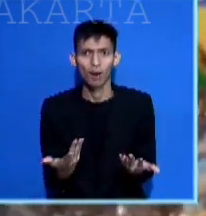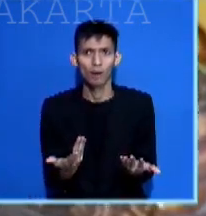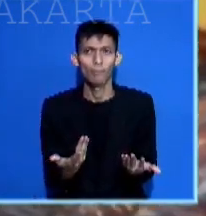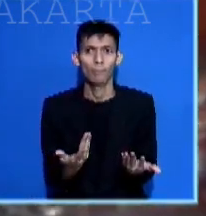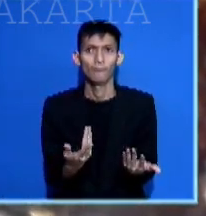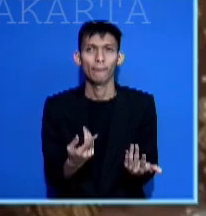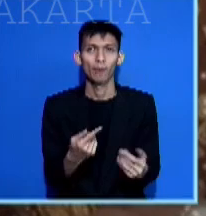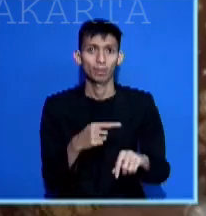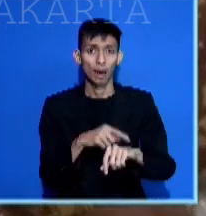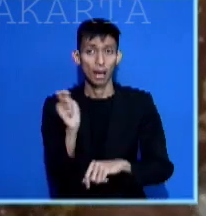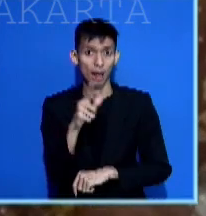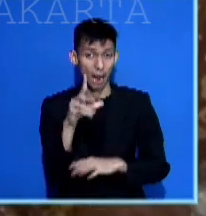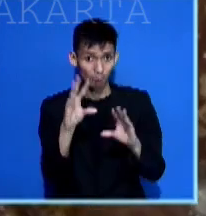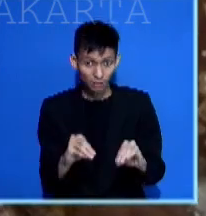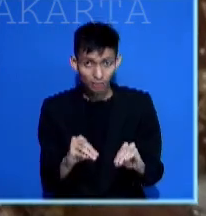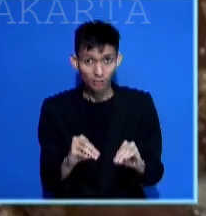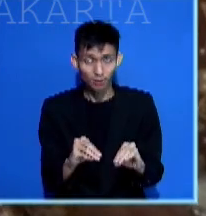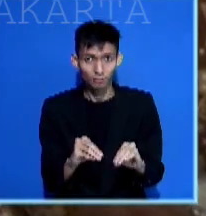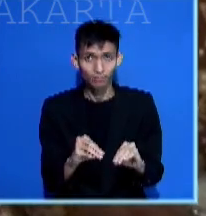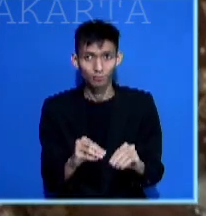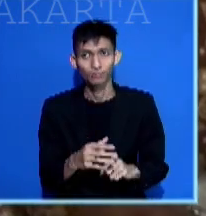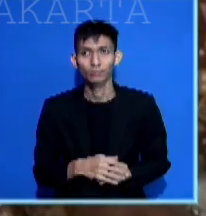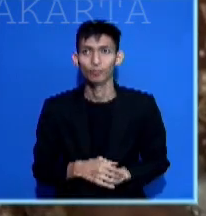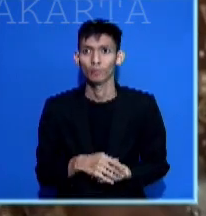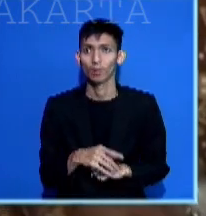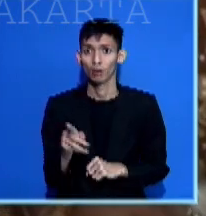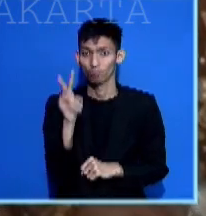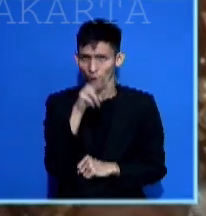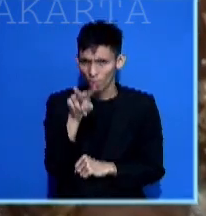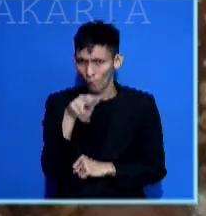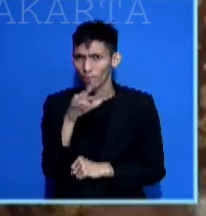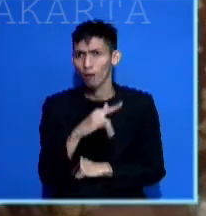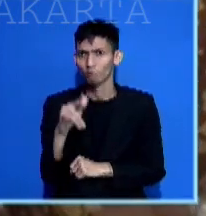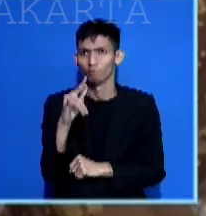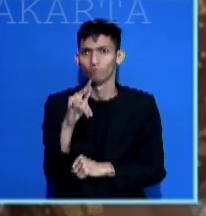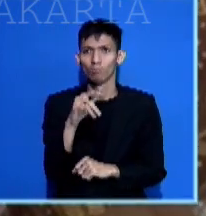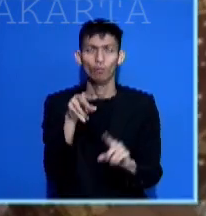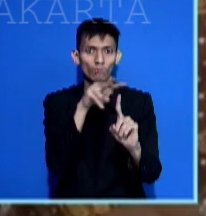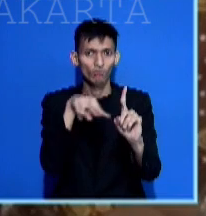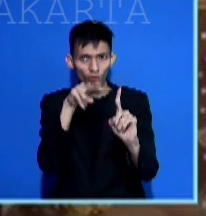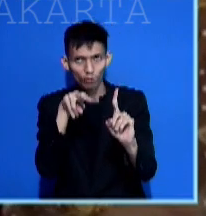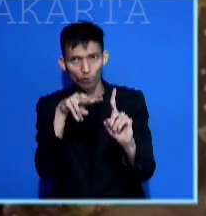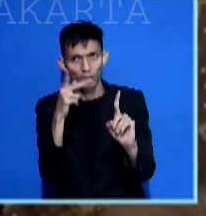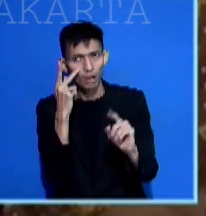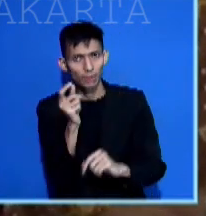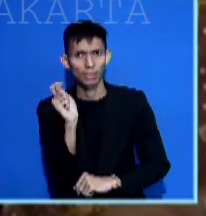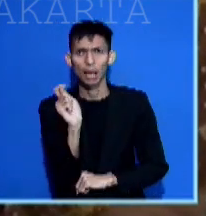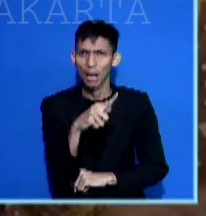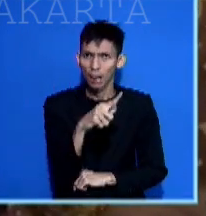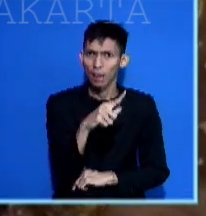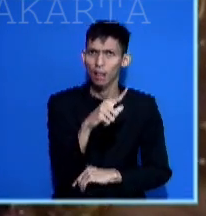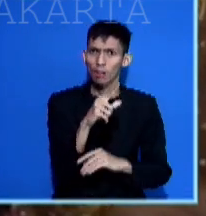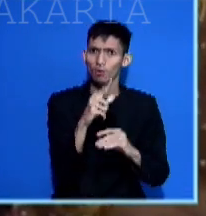Pasar Kalasan. Kami dalam melakukan pengecekan ini yaitu dari sisi expired-nya dan dari sisi